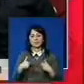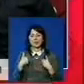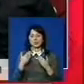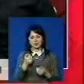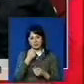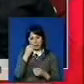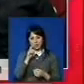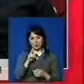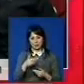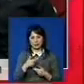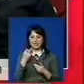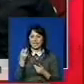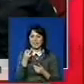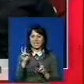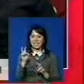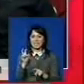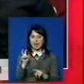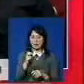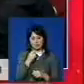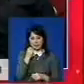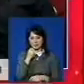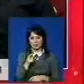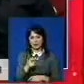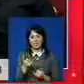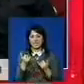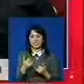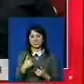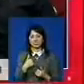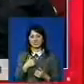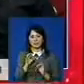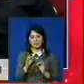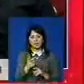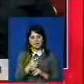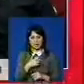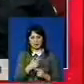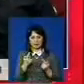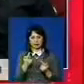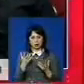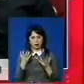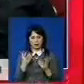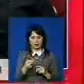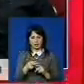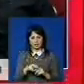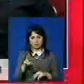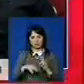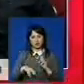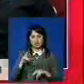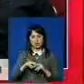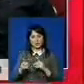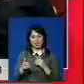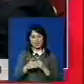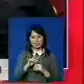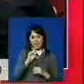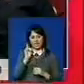მოგესალმებით და გმადლობთ, რომ დაინტერესდით ჩვენი თემით. დღეს ჩვენთვის მართლაც ძალიან მნიშვნელოვანი დღეა. ის მშენებლობა, რომელიც